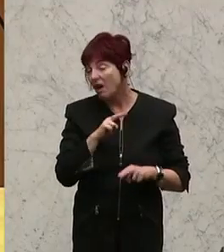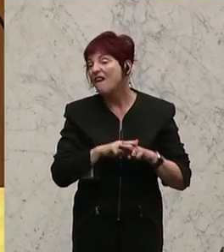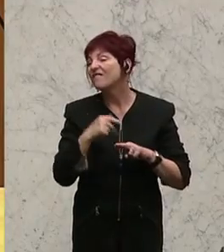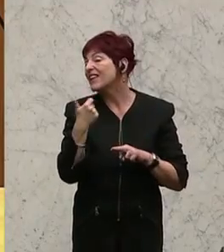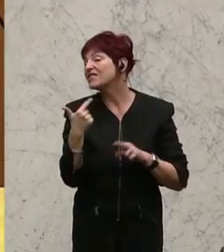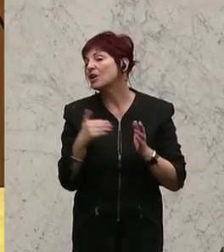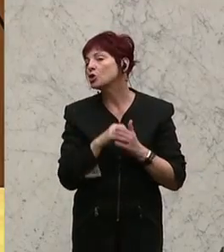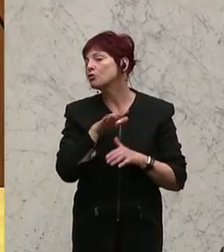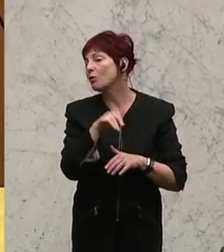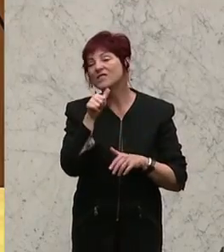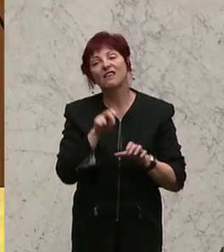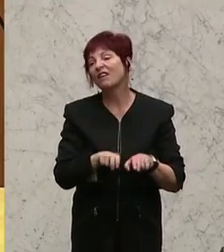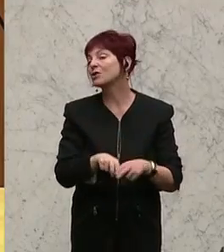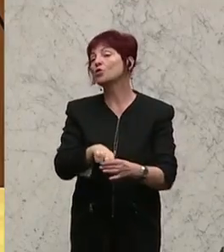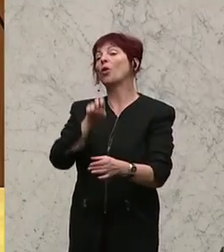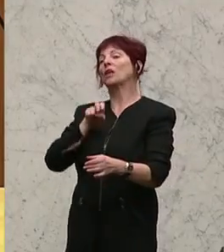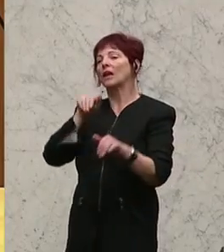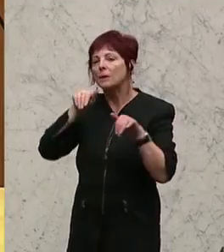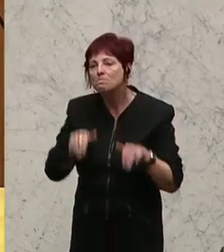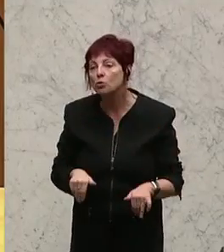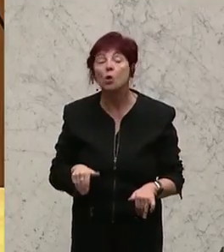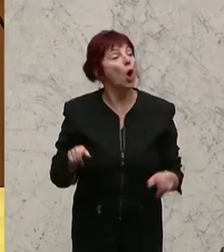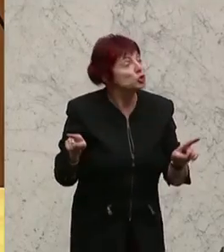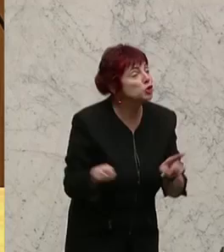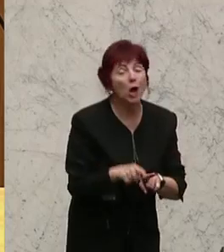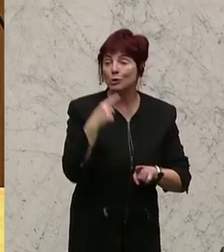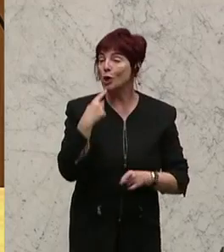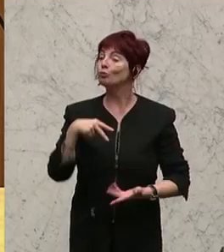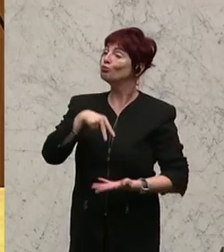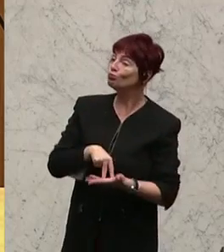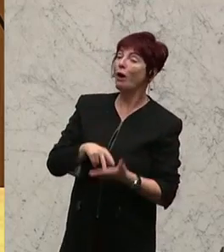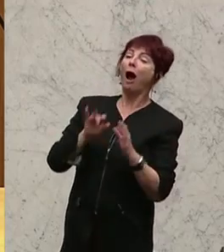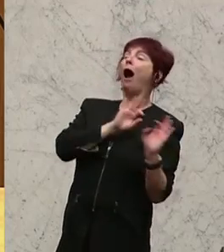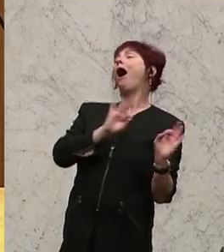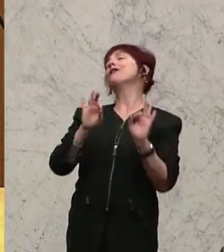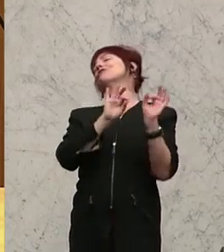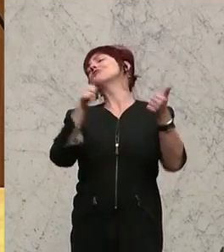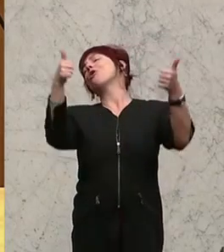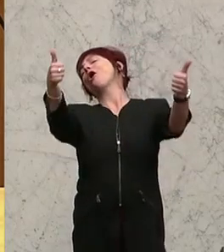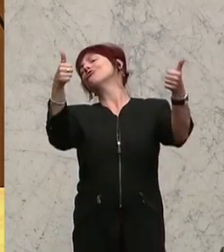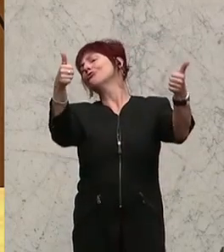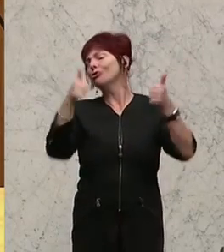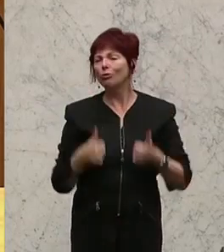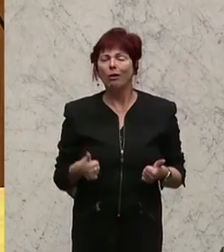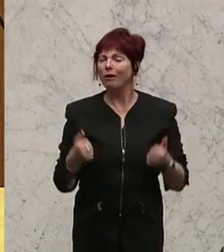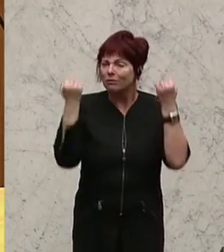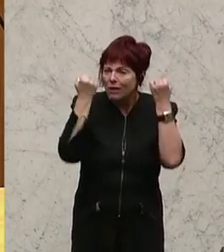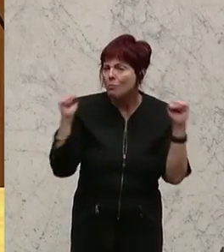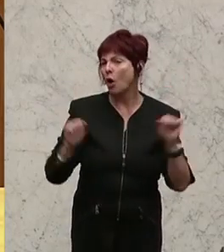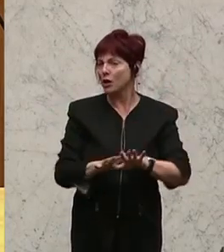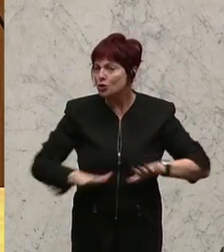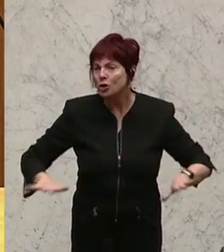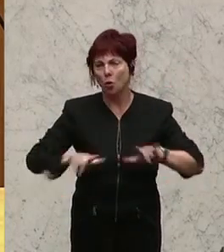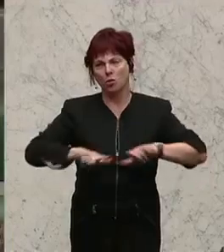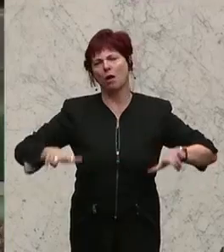müssen, würde er genauso dastehen und sagen, es ist alles Paletti. Bei uns geht alles nach demokratischen Grundsätzen. Bei uns